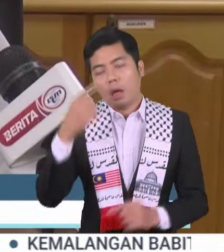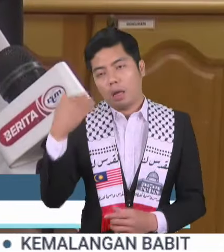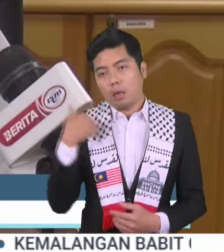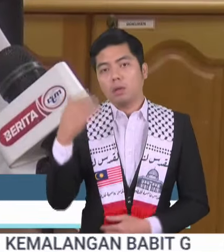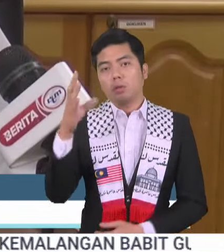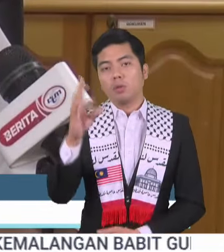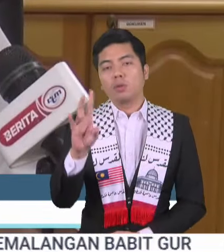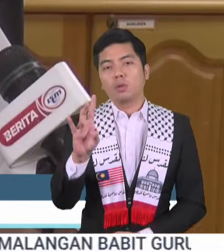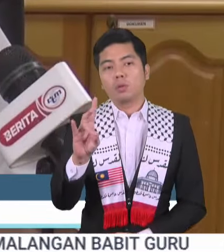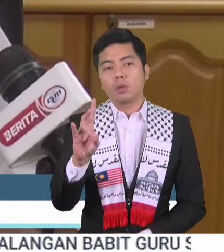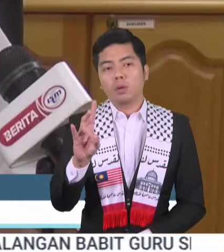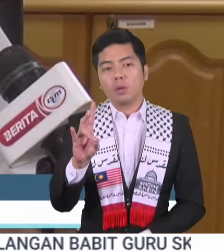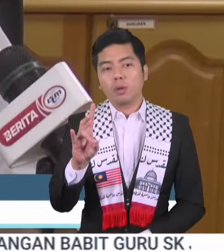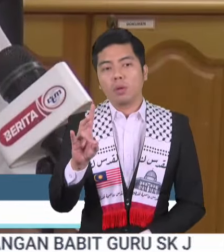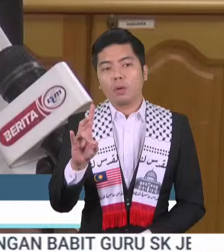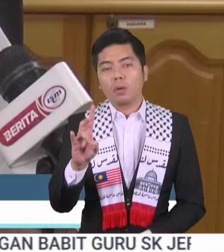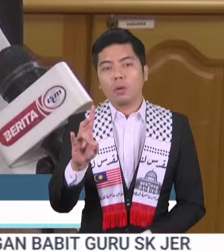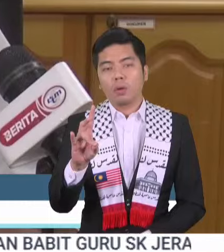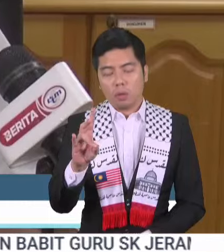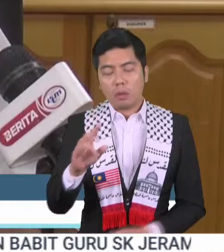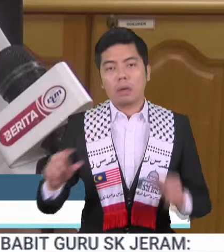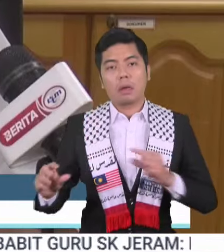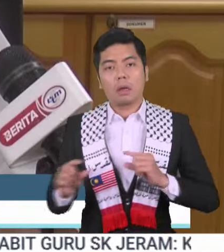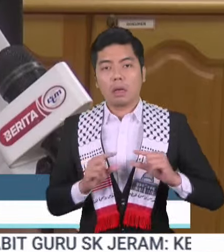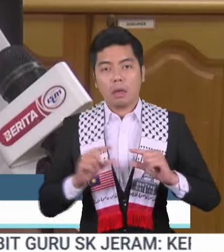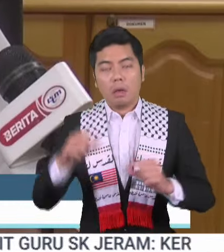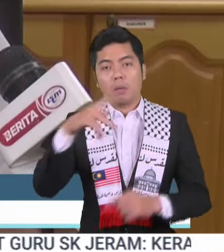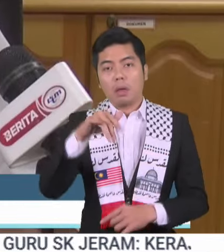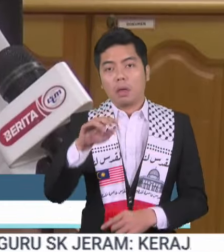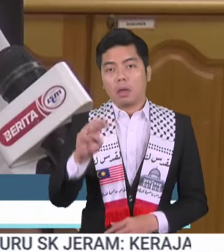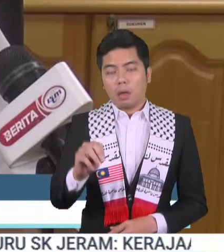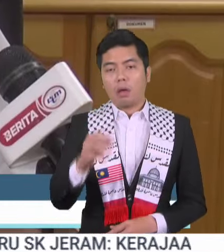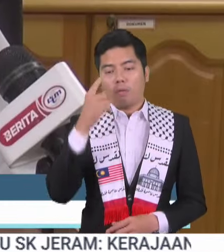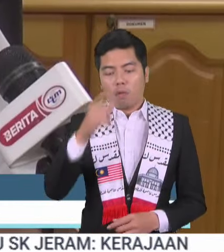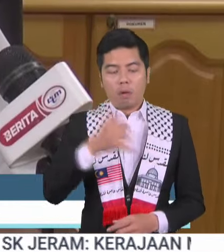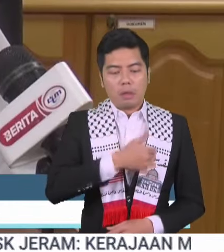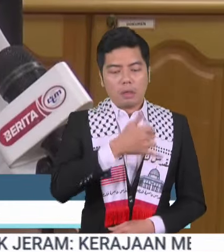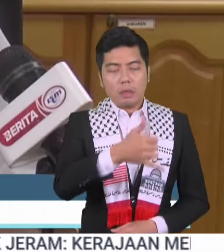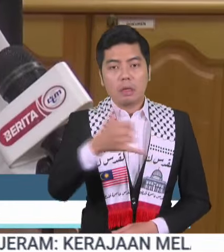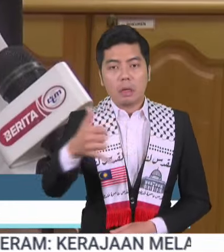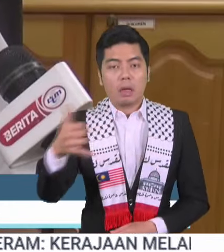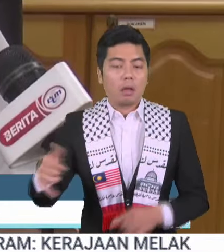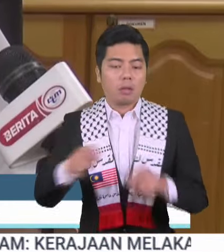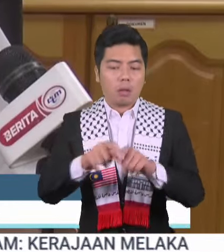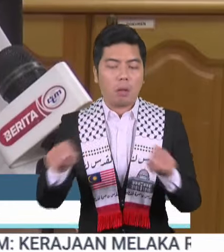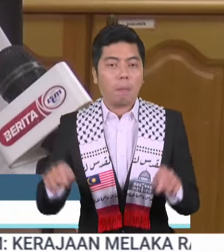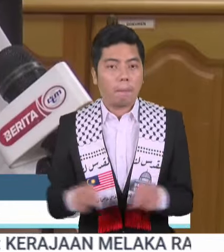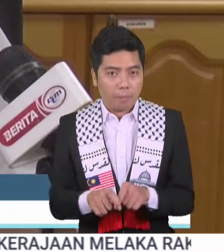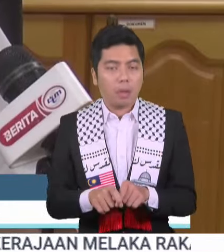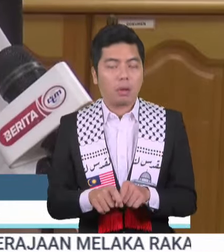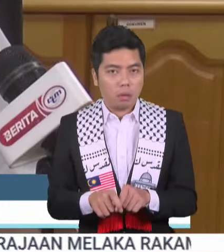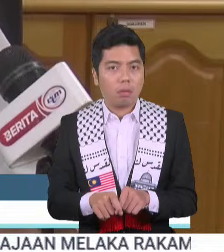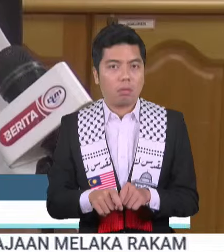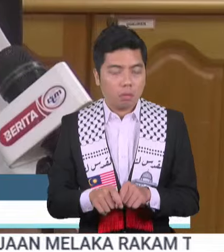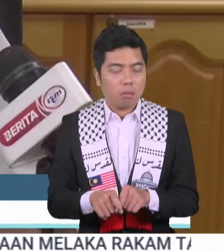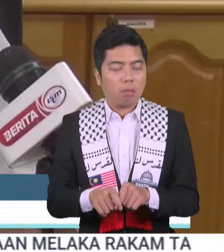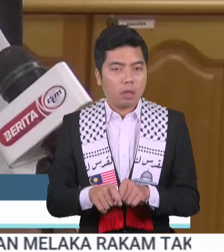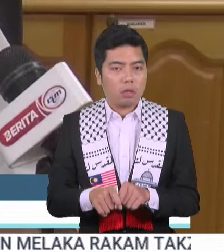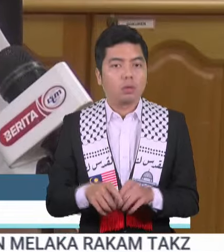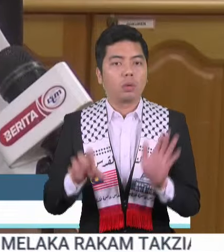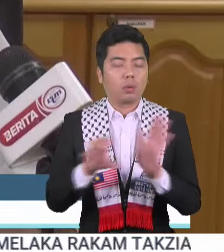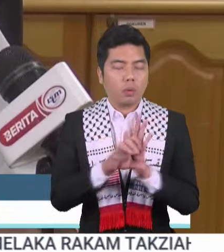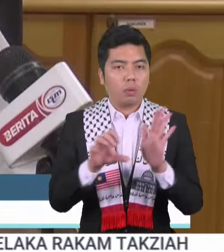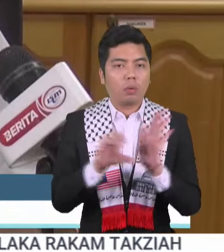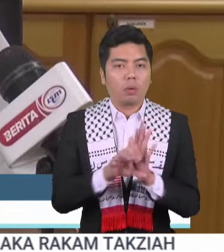7 buah dan kita akan gerakkan pump ini ke tempat-tempat yang ada keperluan.